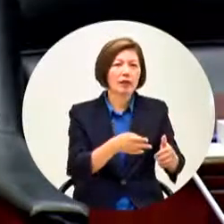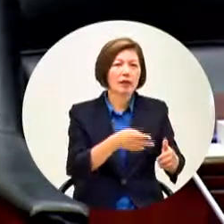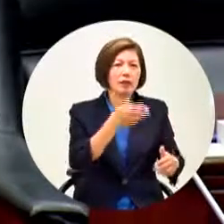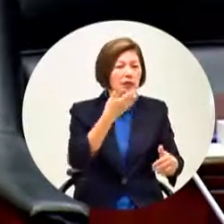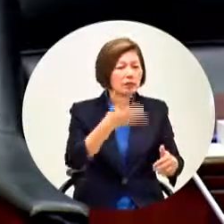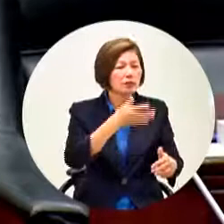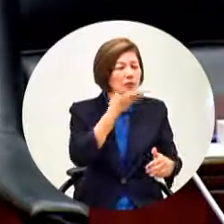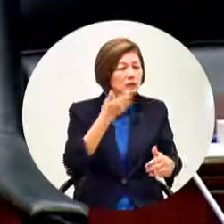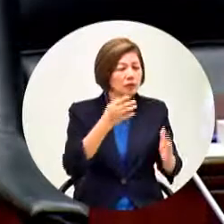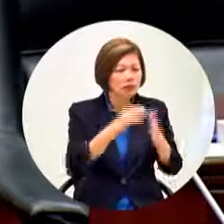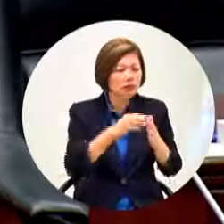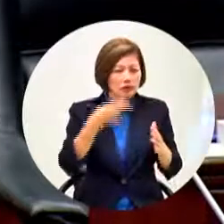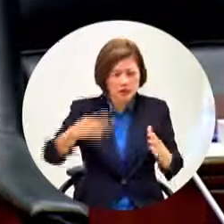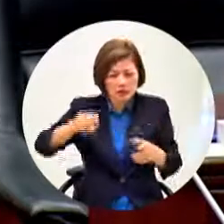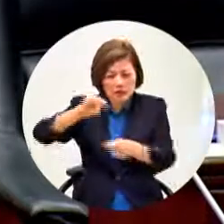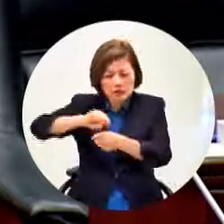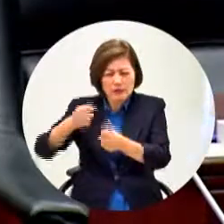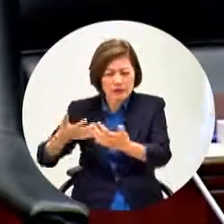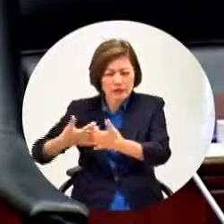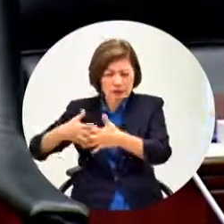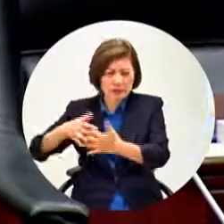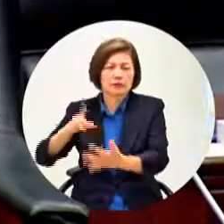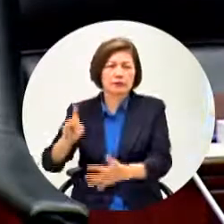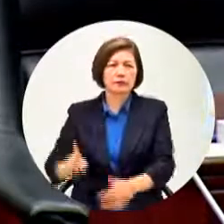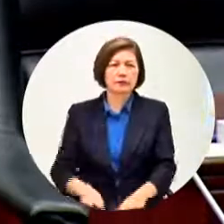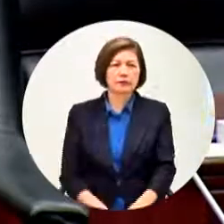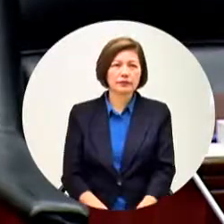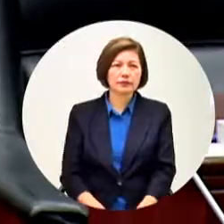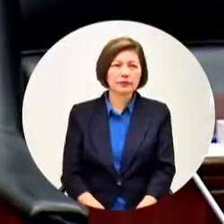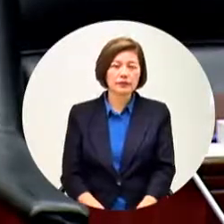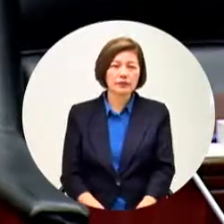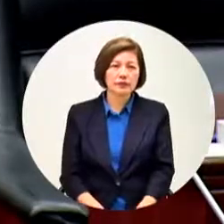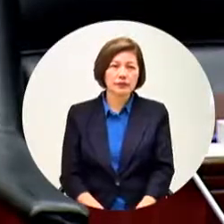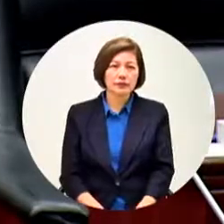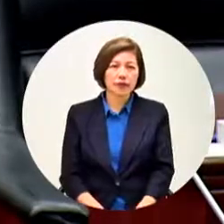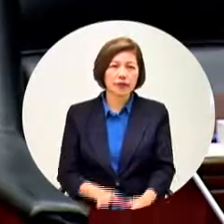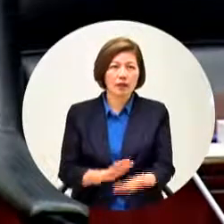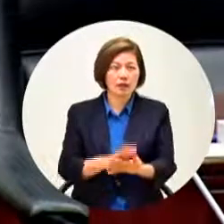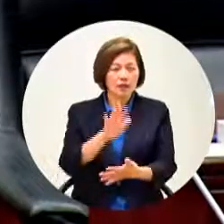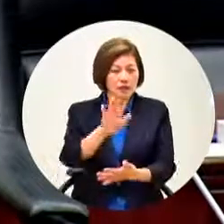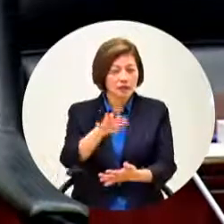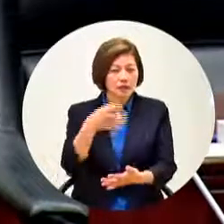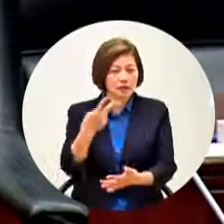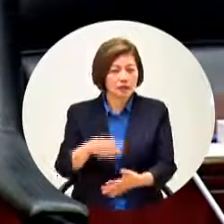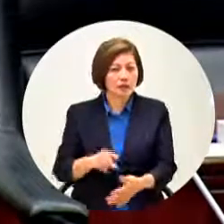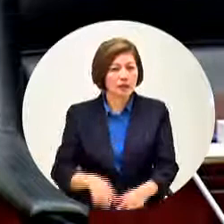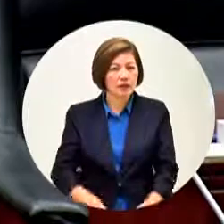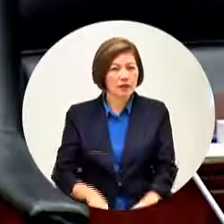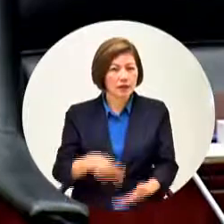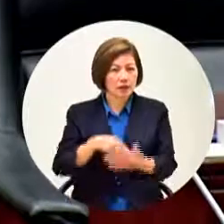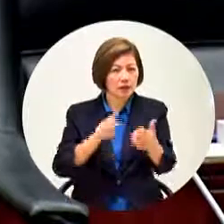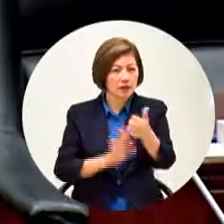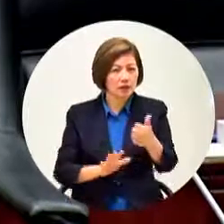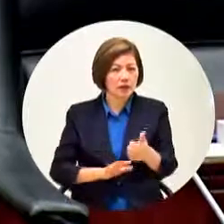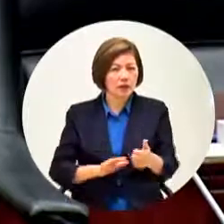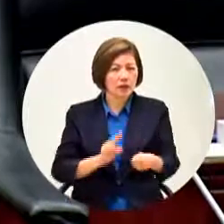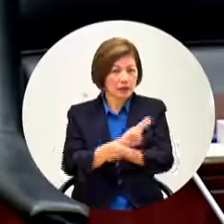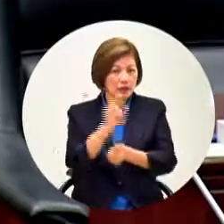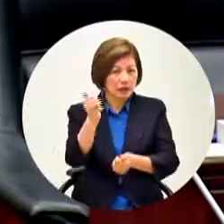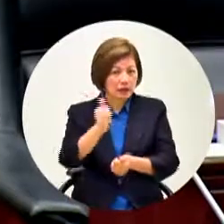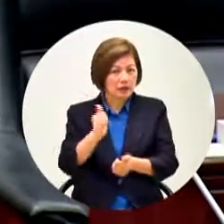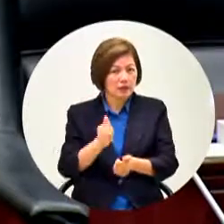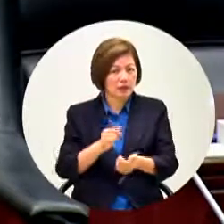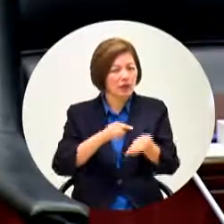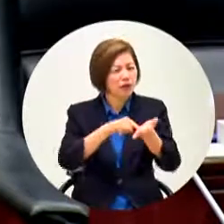啊。吼、哦、啊，即尾手即摆伊嘛是敢若有迄个安尼立委林代华顶前，